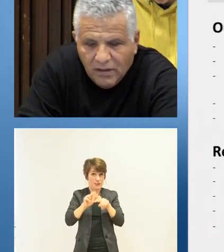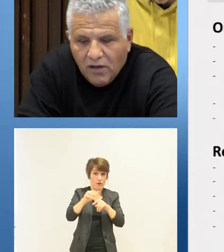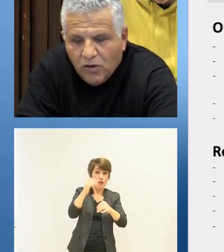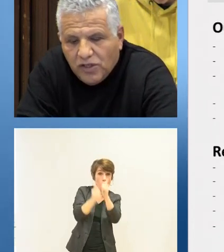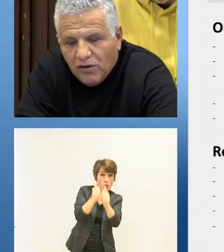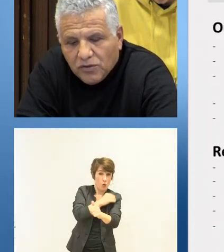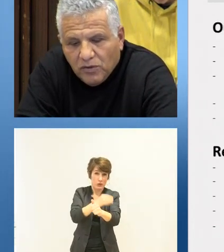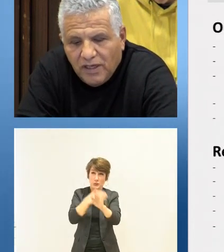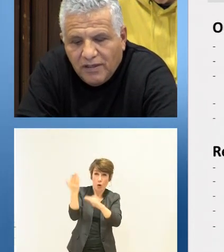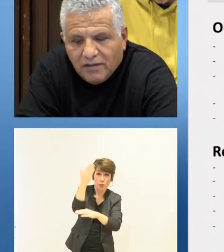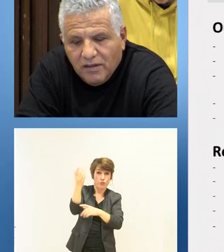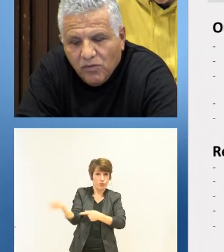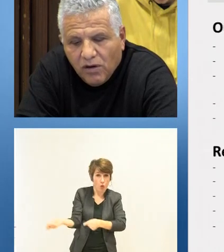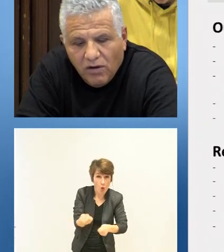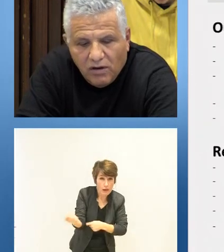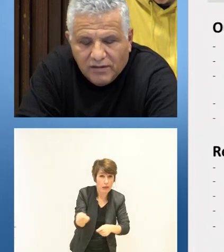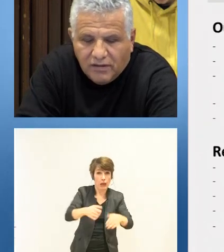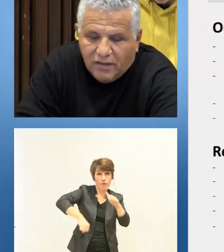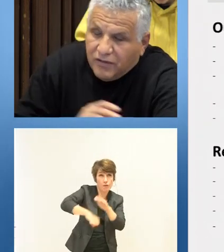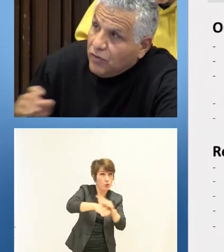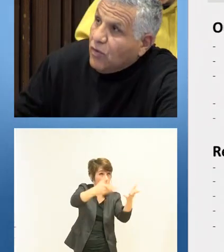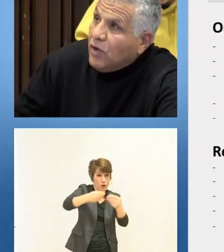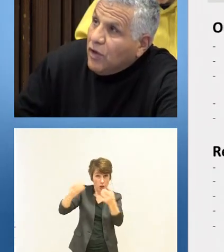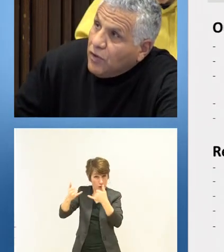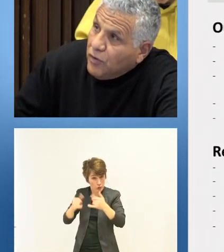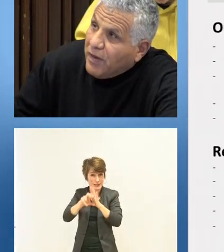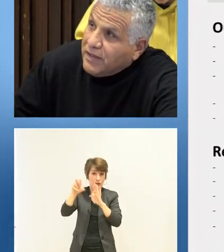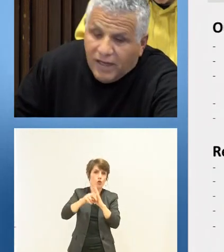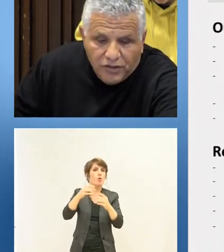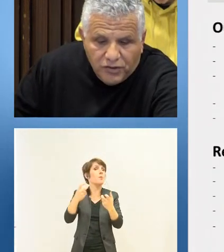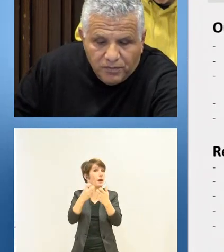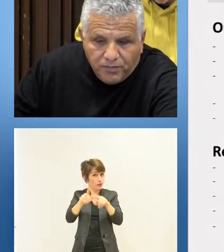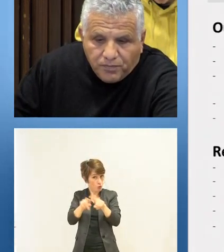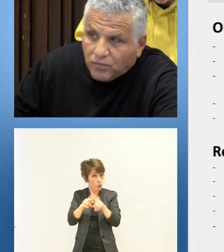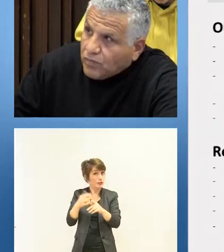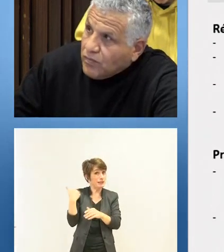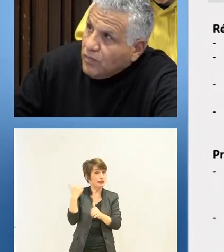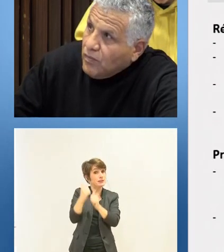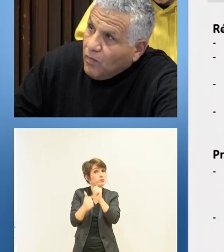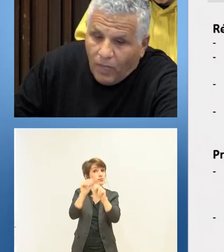le challenge mondial des scream ou encore les internationaux de patinage